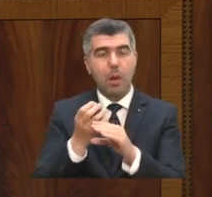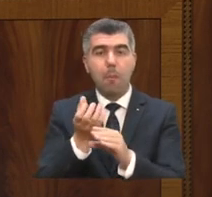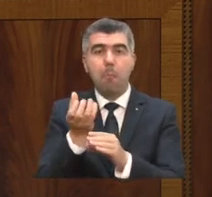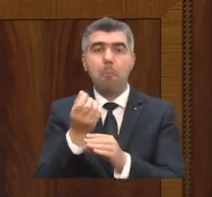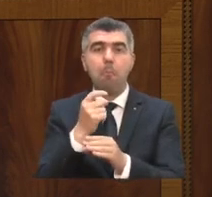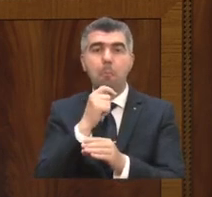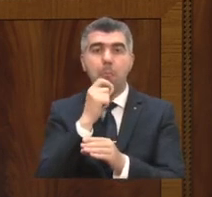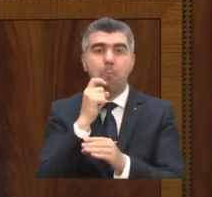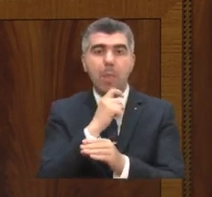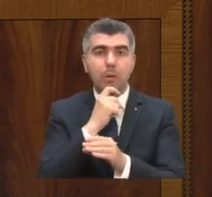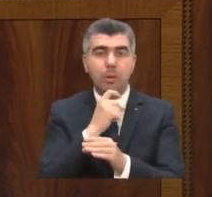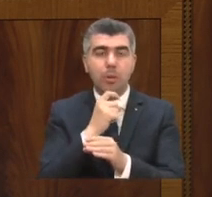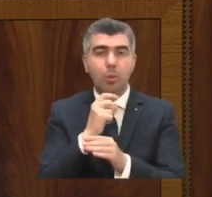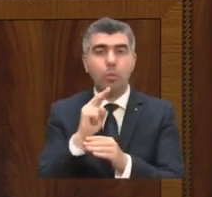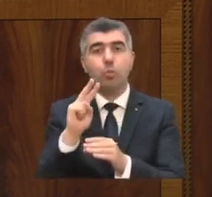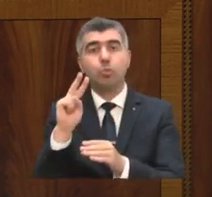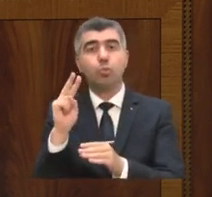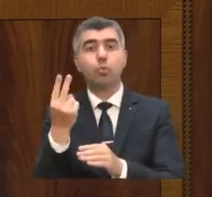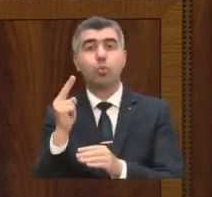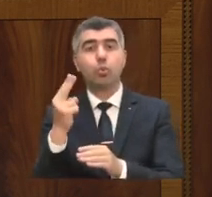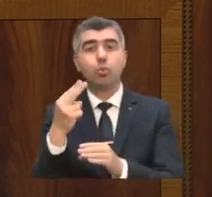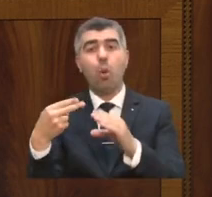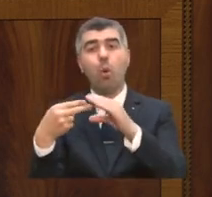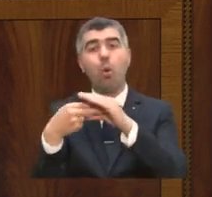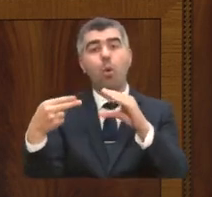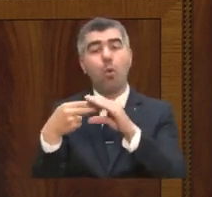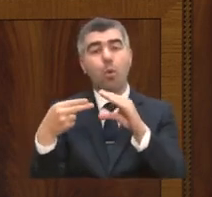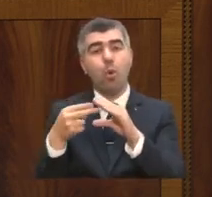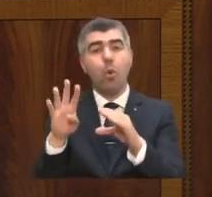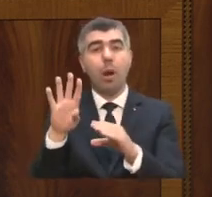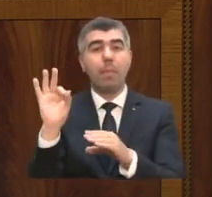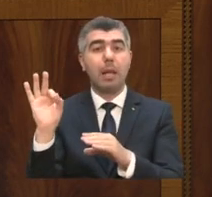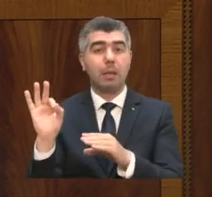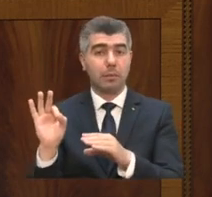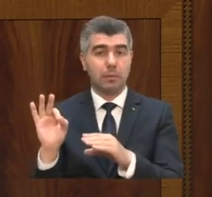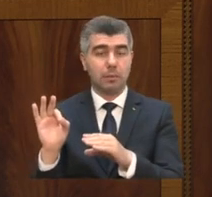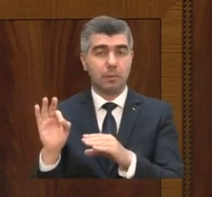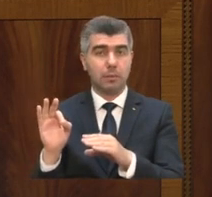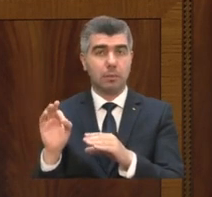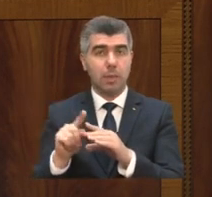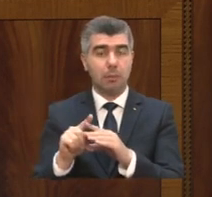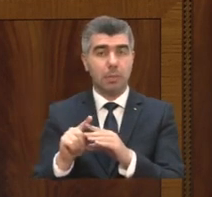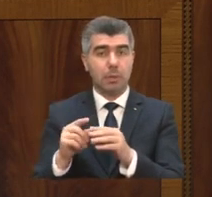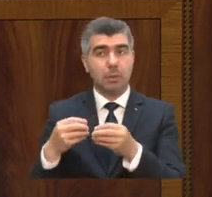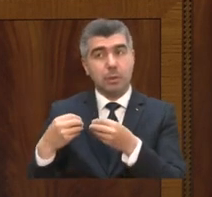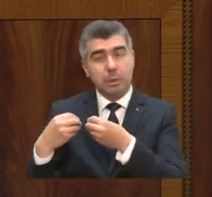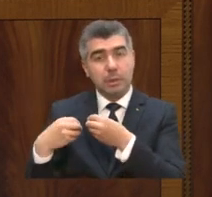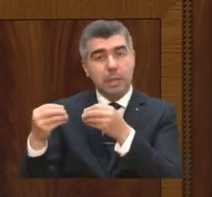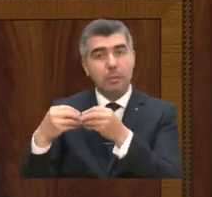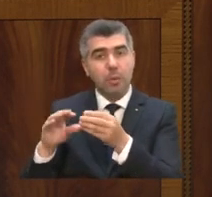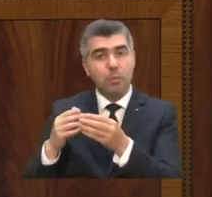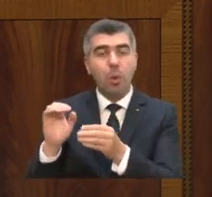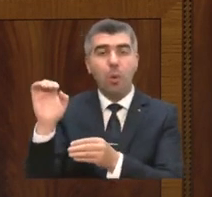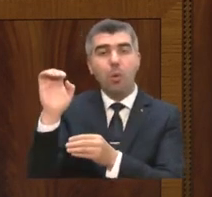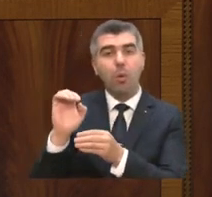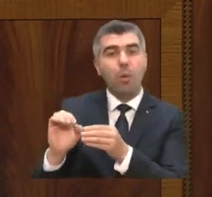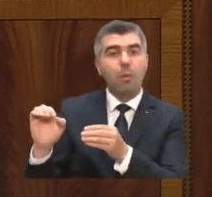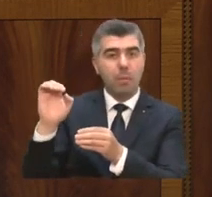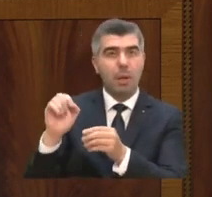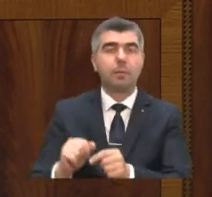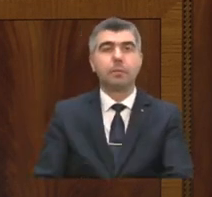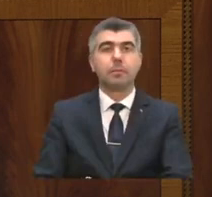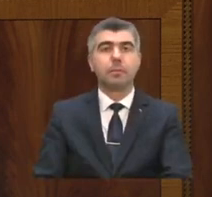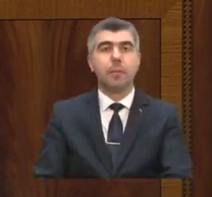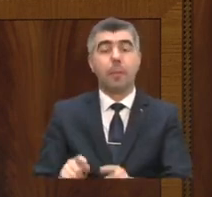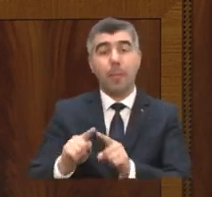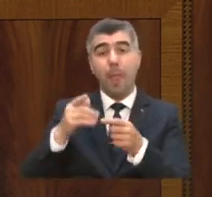اوروبا ل 2 ديال اورو 40. اذا السلعه ولات كتمشي بكثافه لاوروبا، دخلت